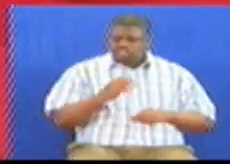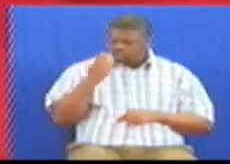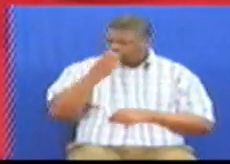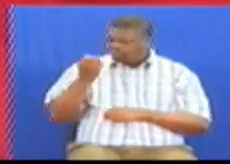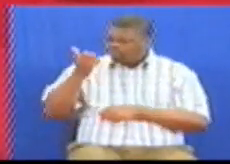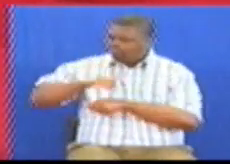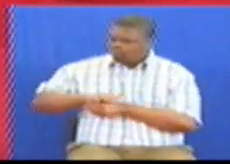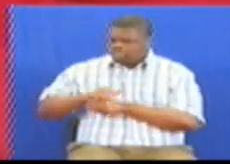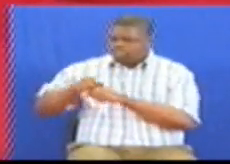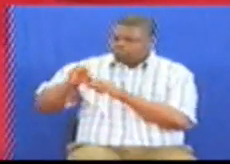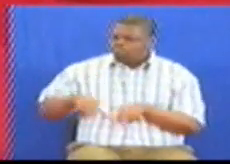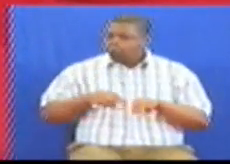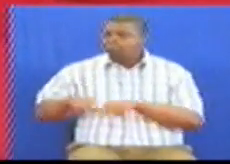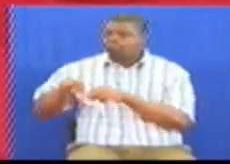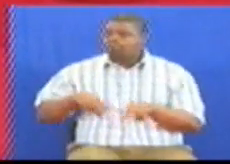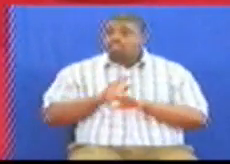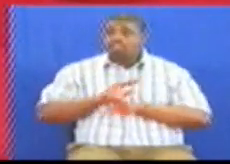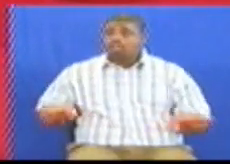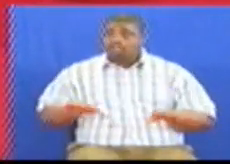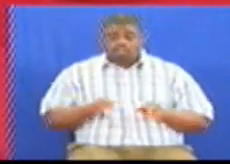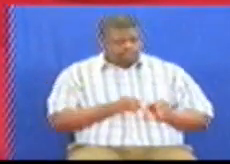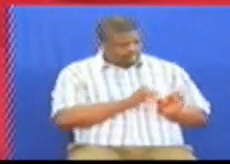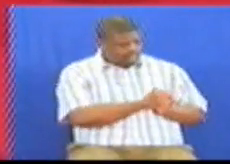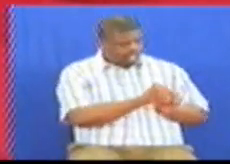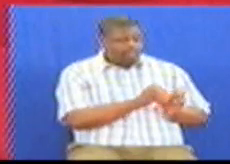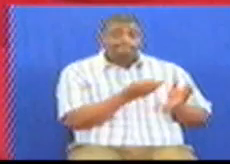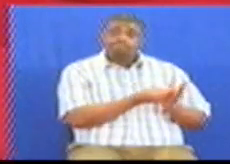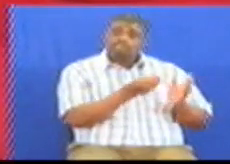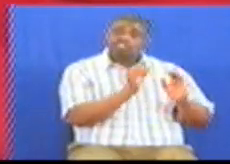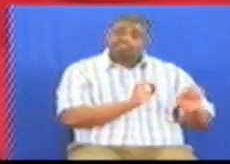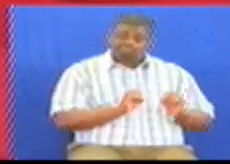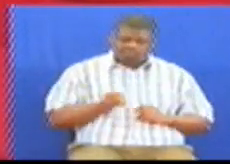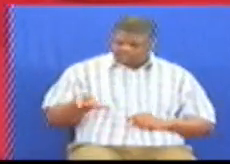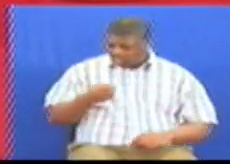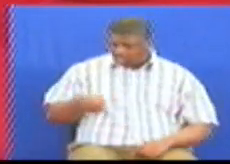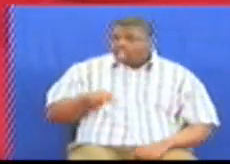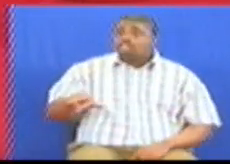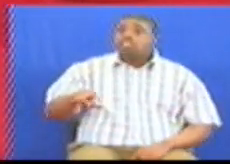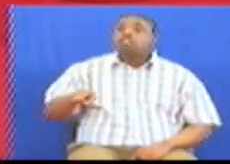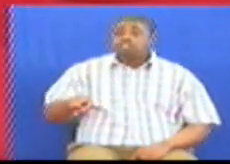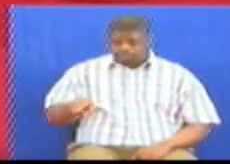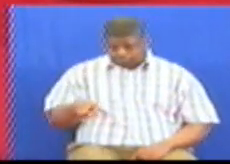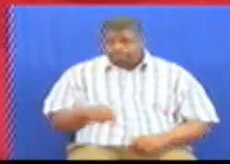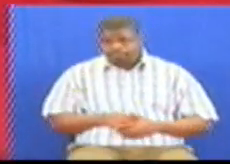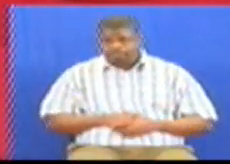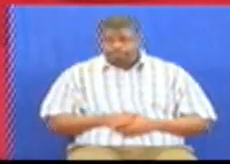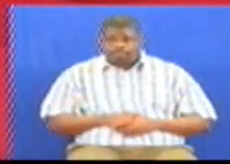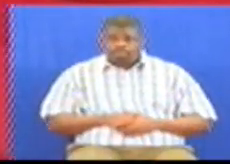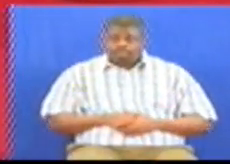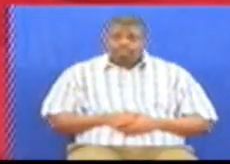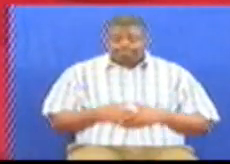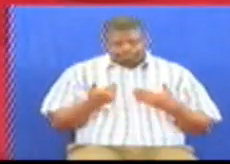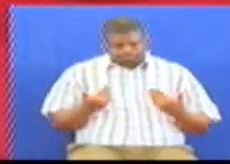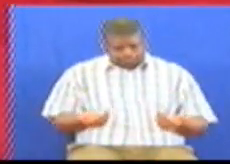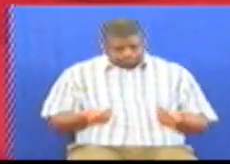tusipotenga pesa, maana yake tutakuwa na deni. Mheshimiwa Naibu Spika, mheshimiwa rais mimi kafanya mambo makubwa sana. Kuna mradi wa nyumba kongwe